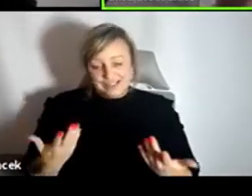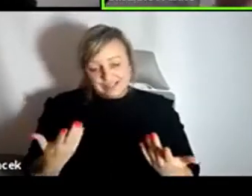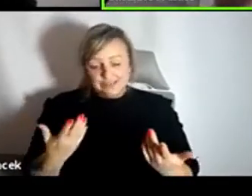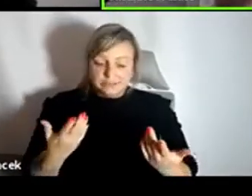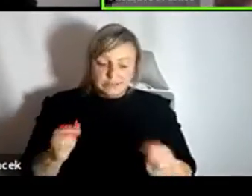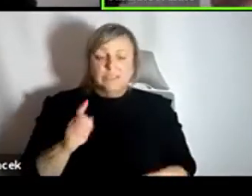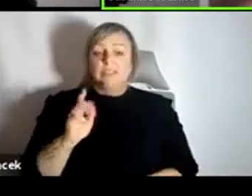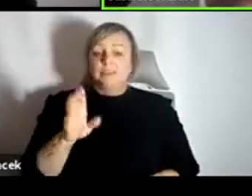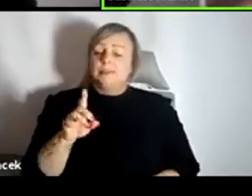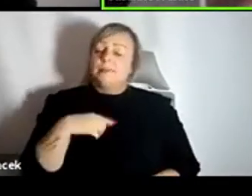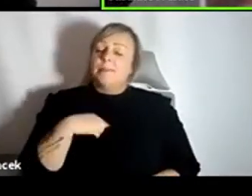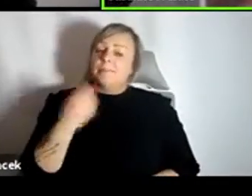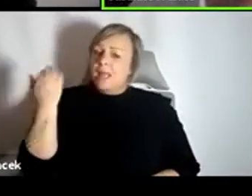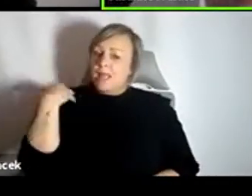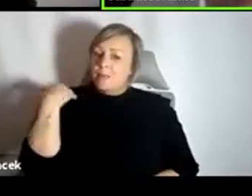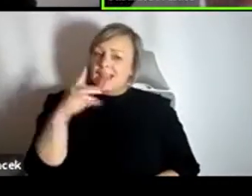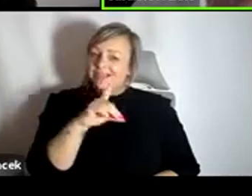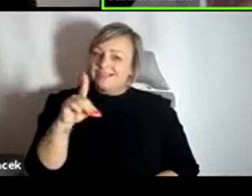zur Daniela.